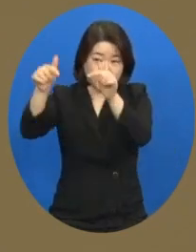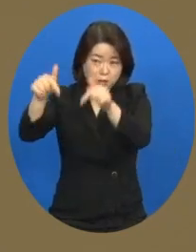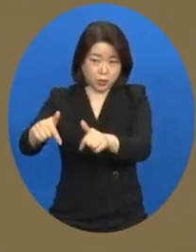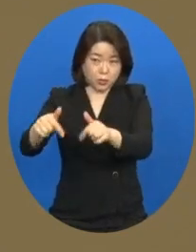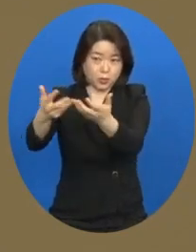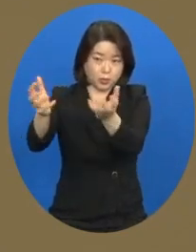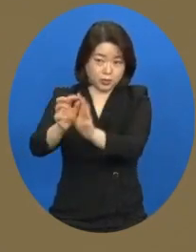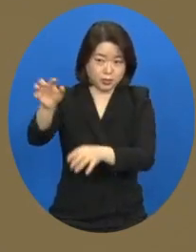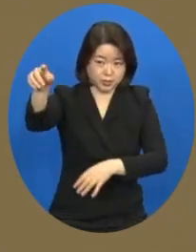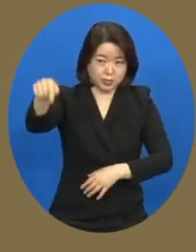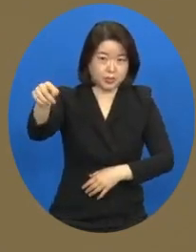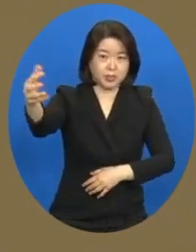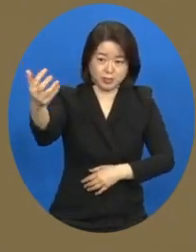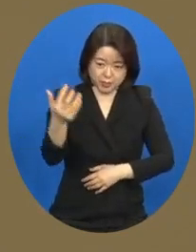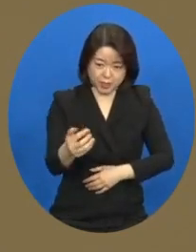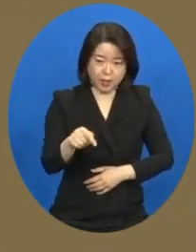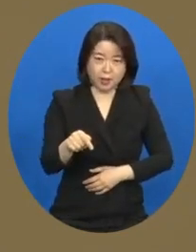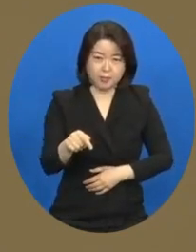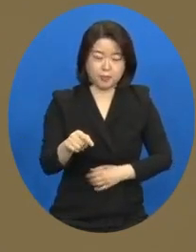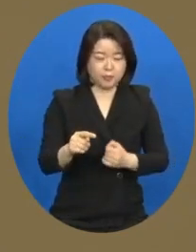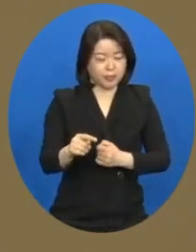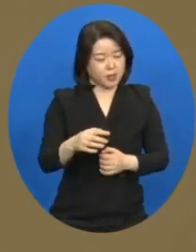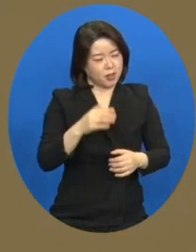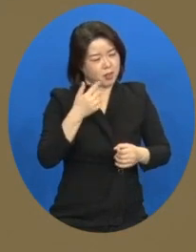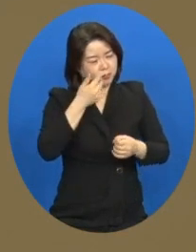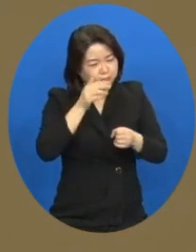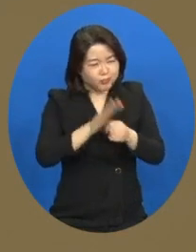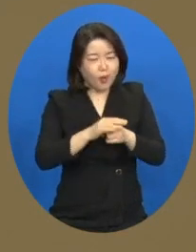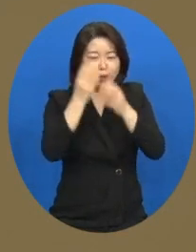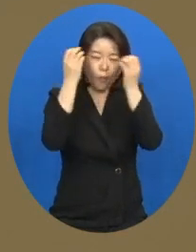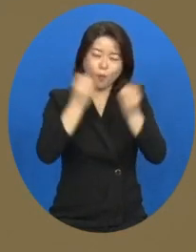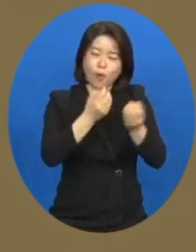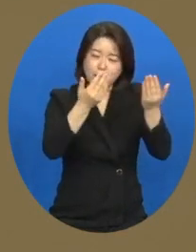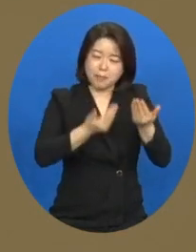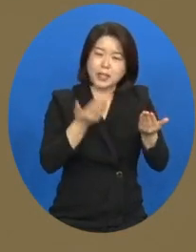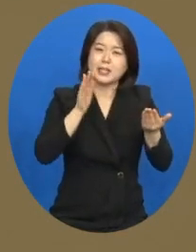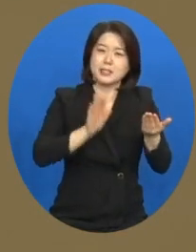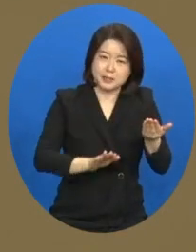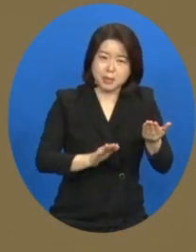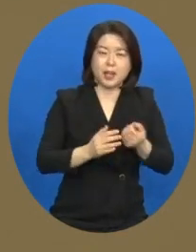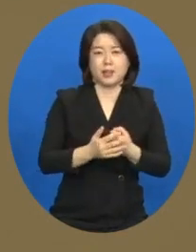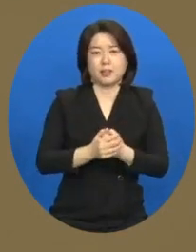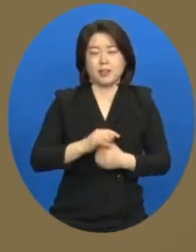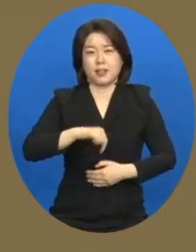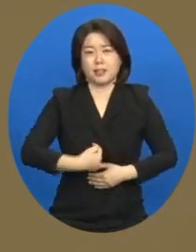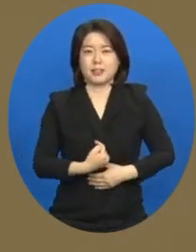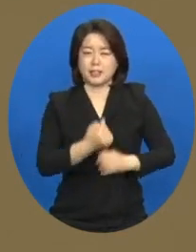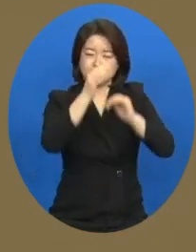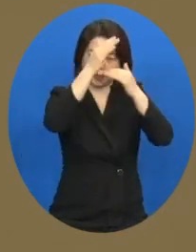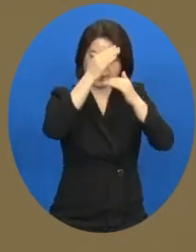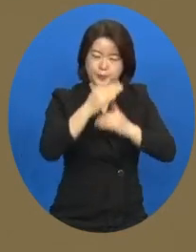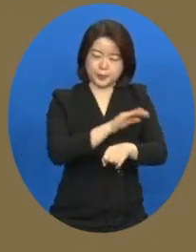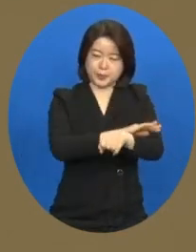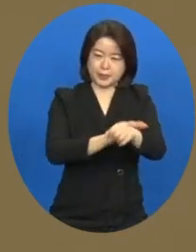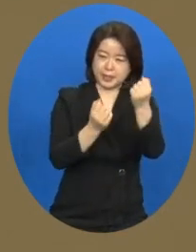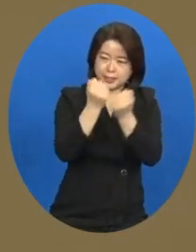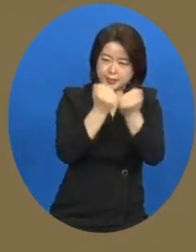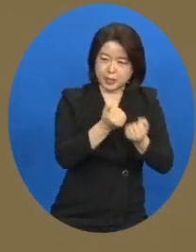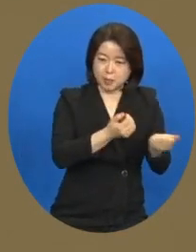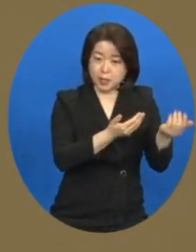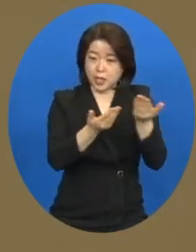사람들. 참 억울한 오해를 이렇게 받으면서도 자기들 사정을 잘 설명하는 것